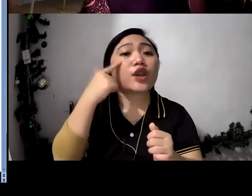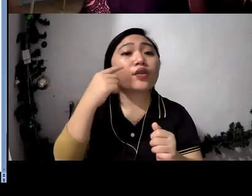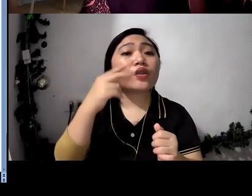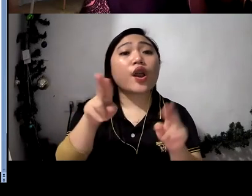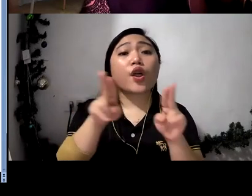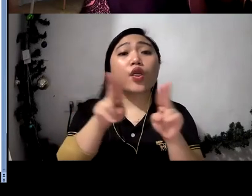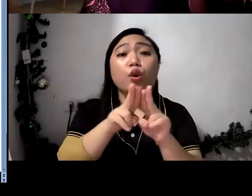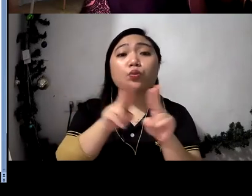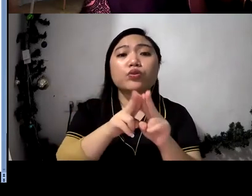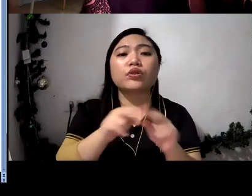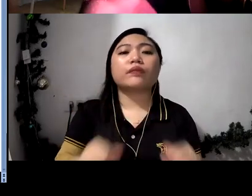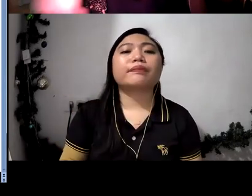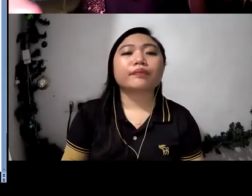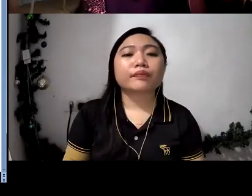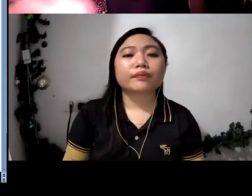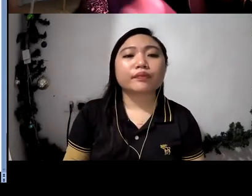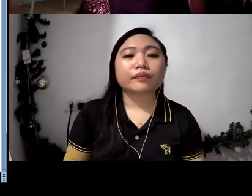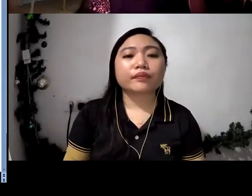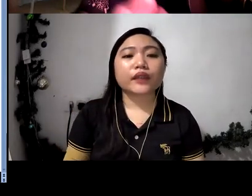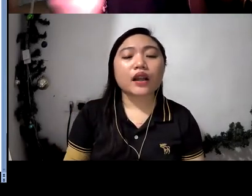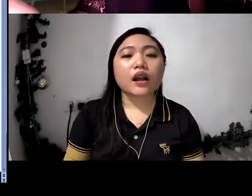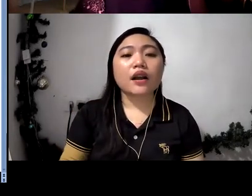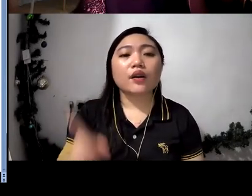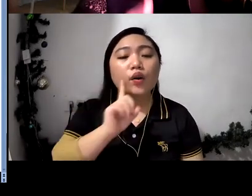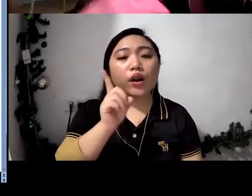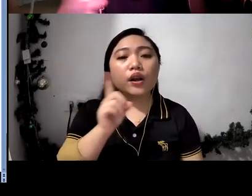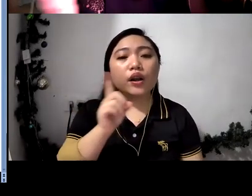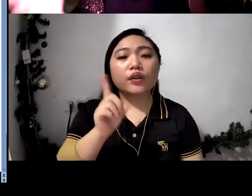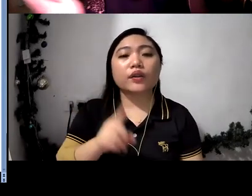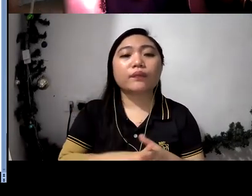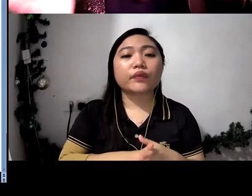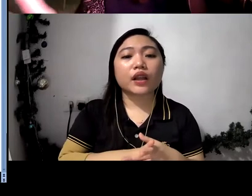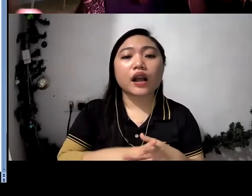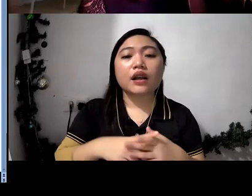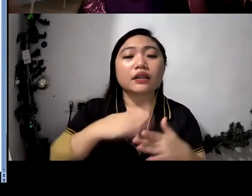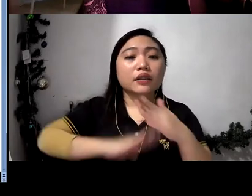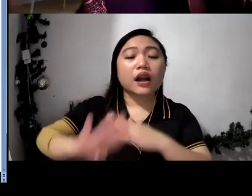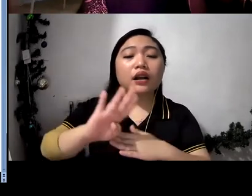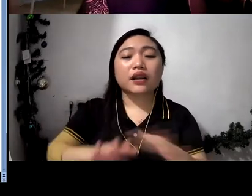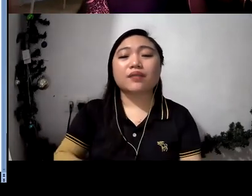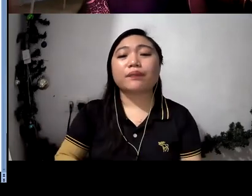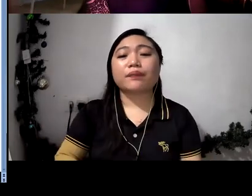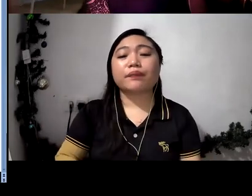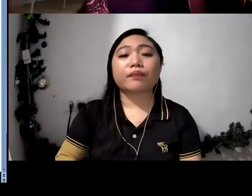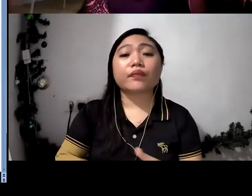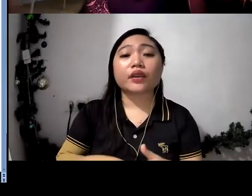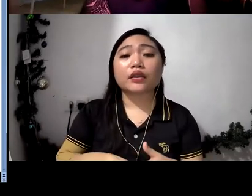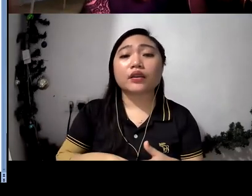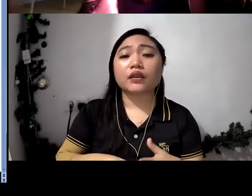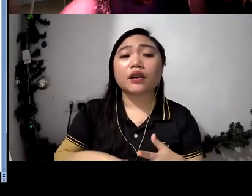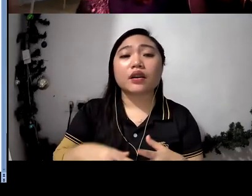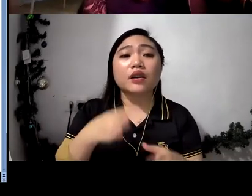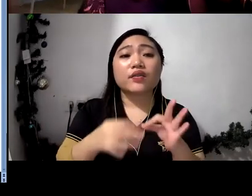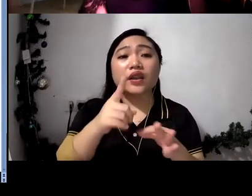bilang babae, no? Tagapag-alaga, nanganganak, no? So may mga ganung mga traditional gender role na kahit ikaw ay nagtatrabaho na